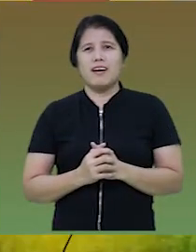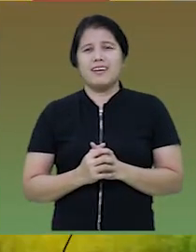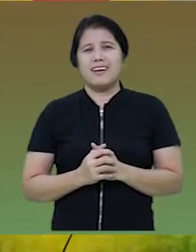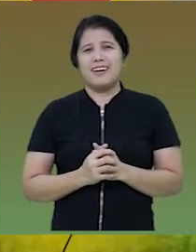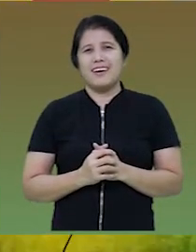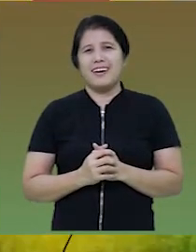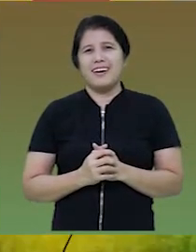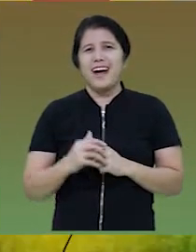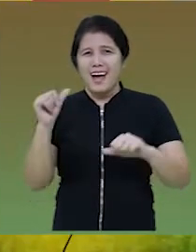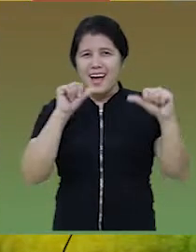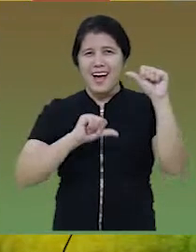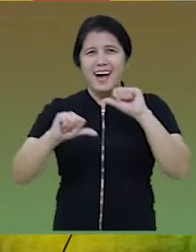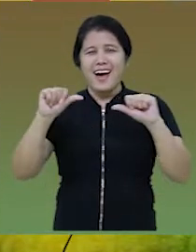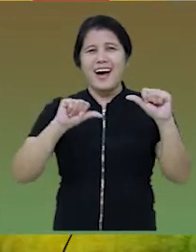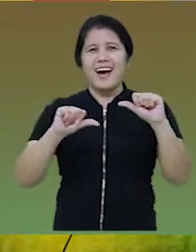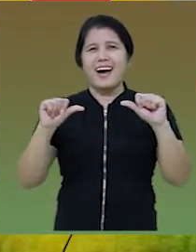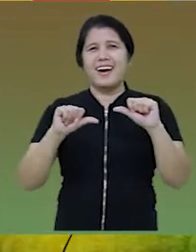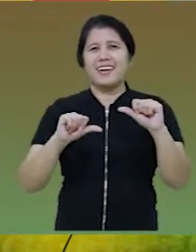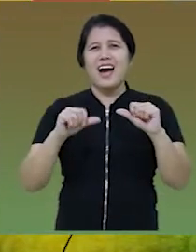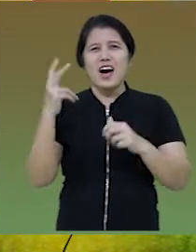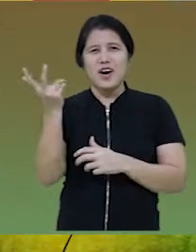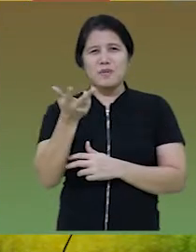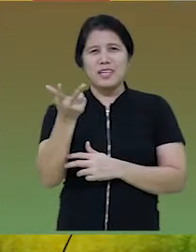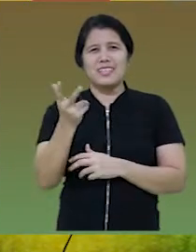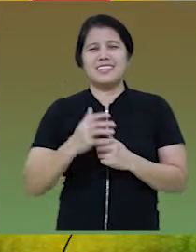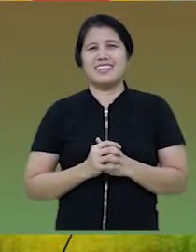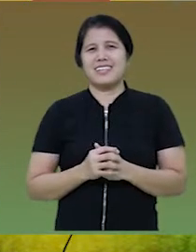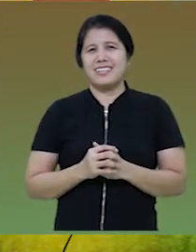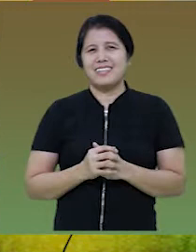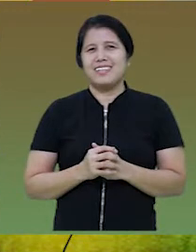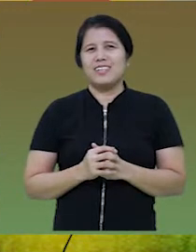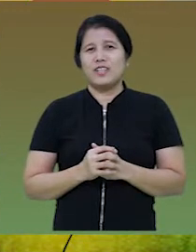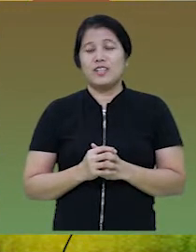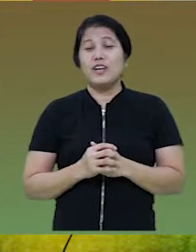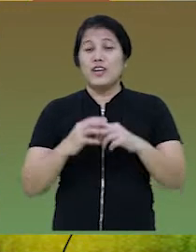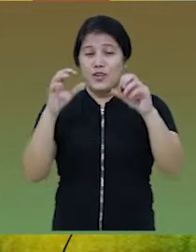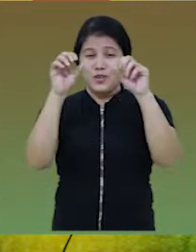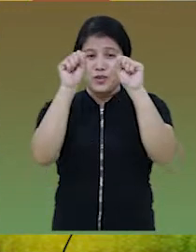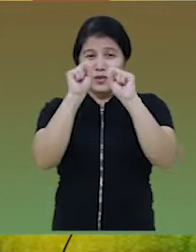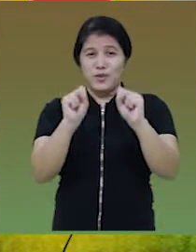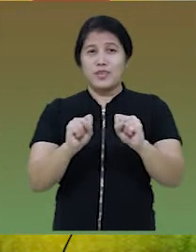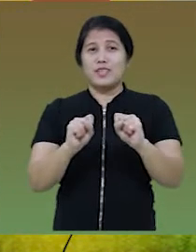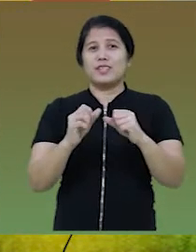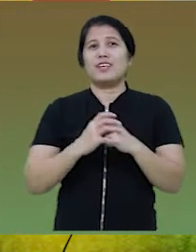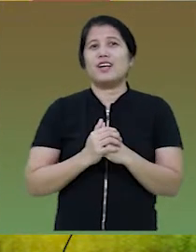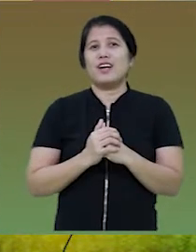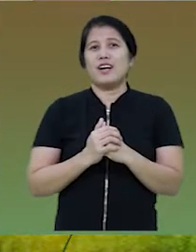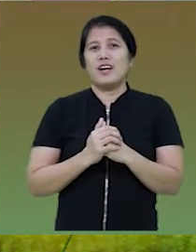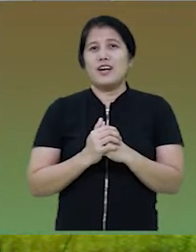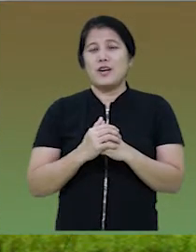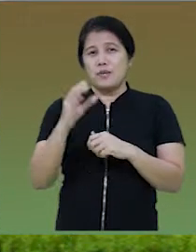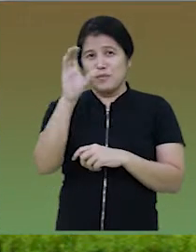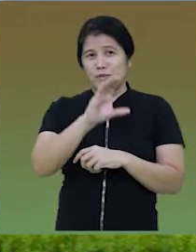Aghamising, Shen! Hugis bilog ang lobo, kaya hugis bilog din ang gas sa loob nito.